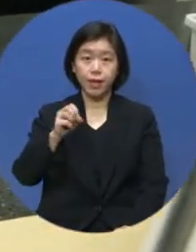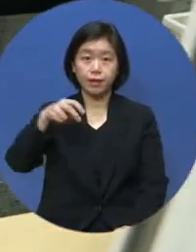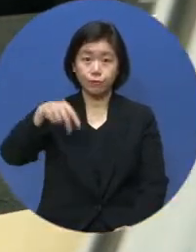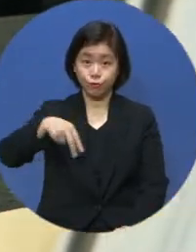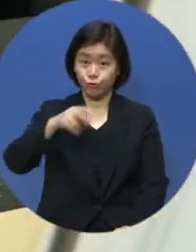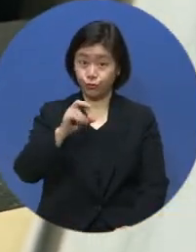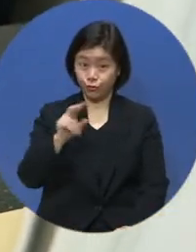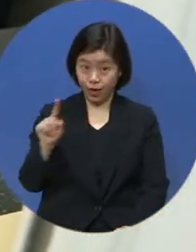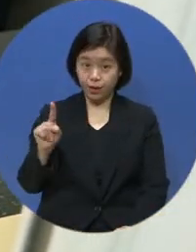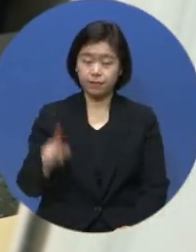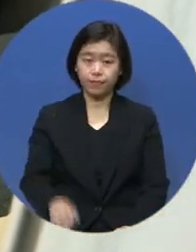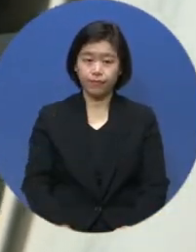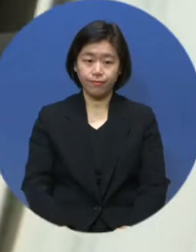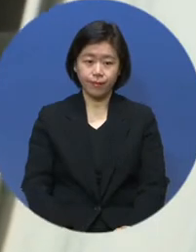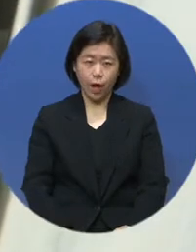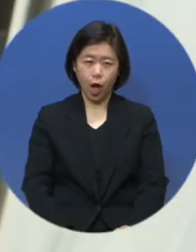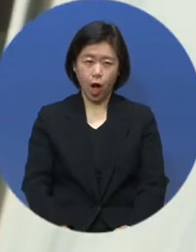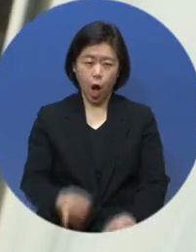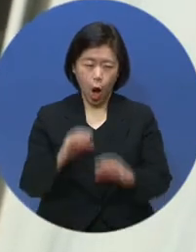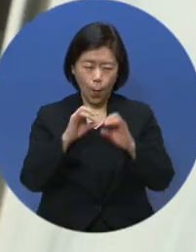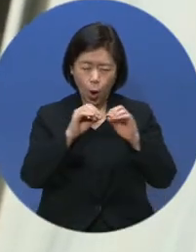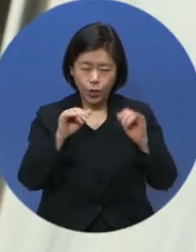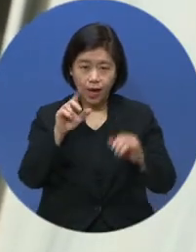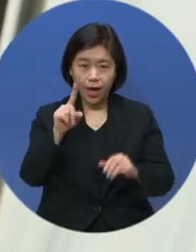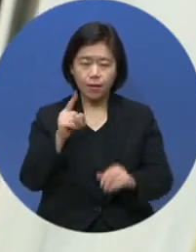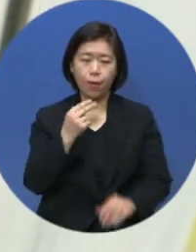소중한 작업대를 연신 닦아봅니다.